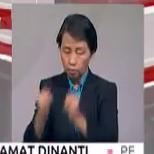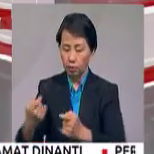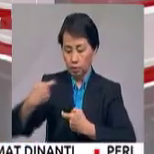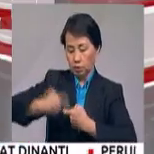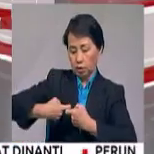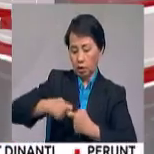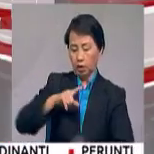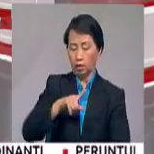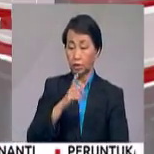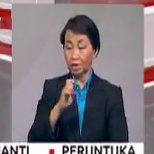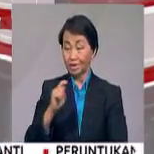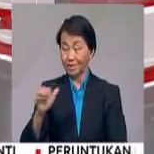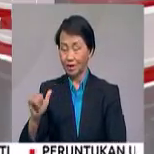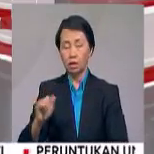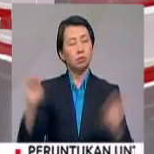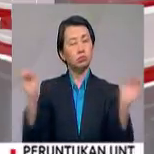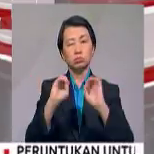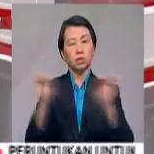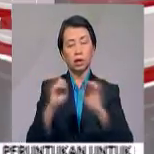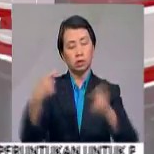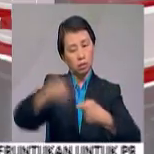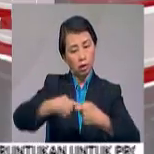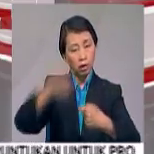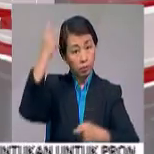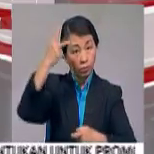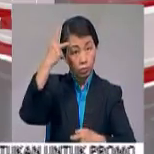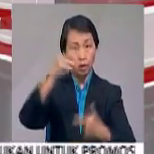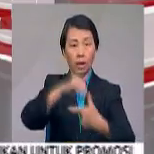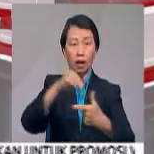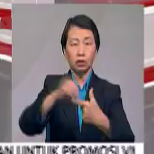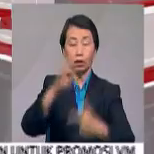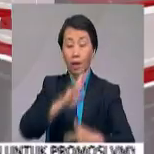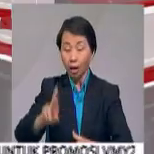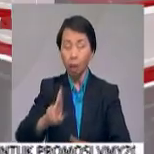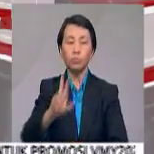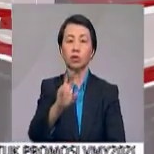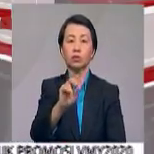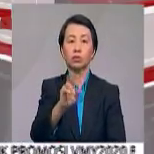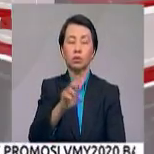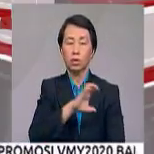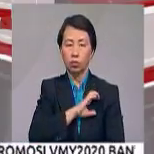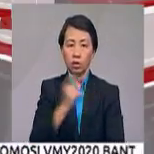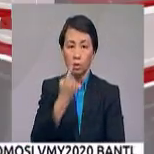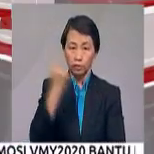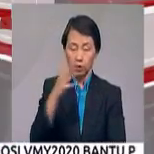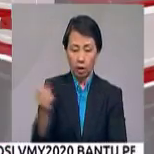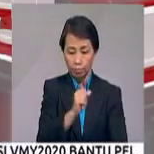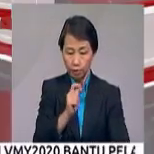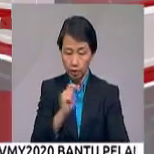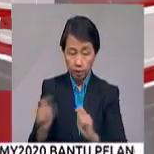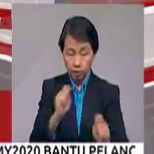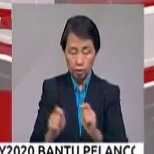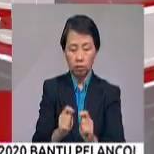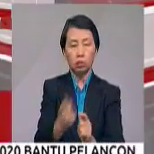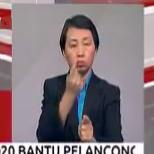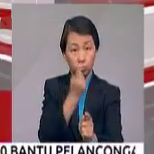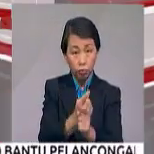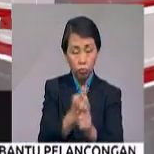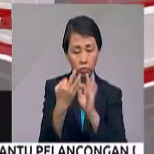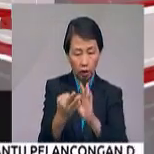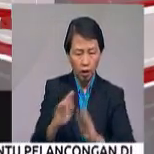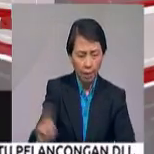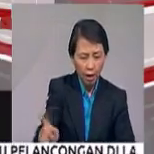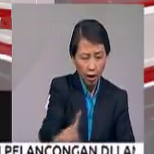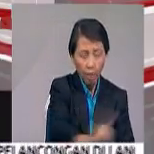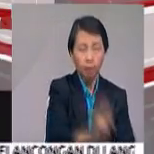LTTE tiada kaitan dengan isu politik ataupun agama. Pihak polis sentiasa mengambil tindakan sewajarnya terhadap